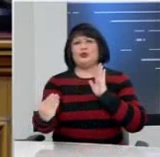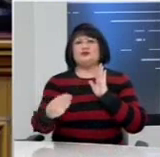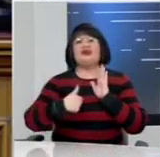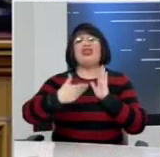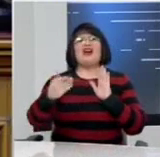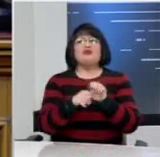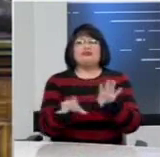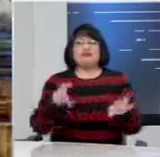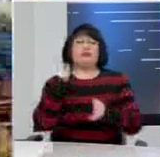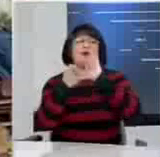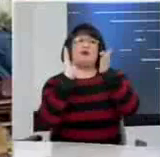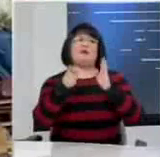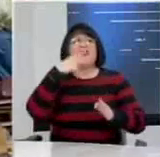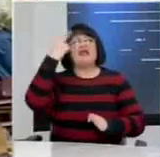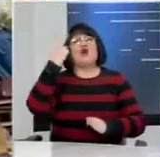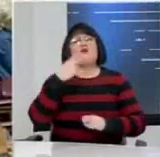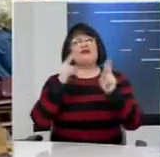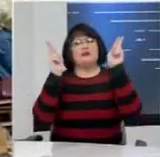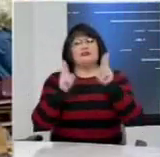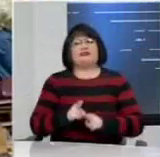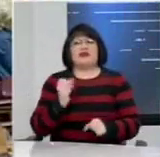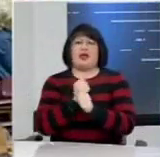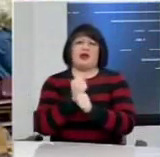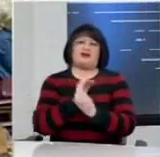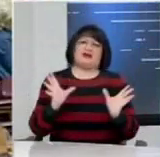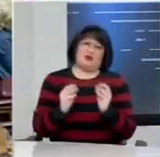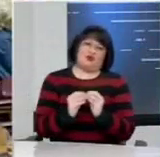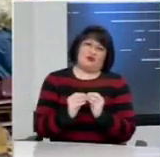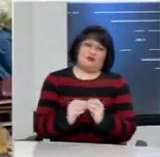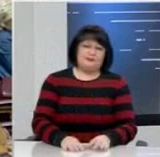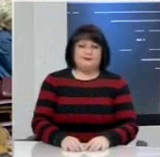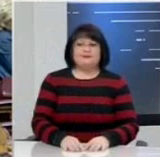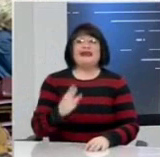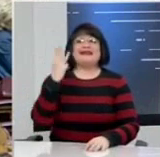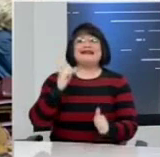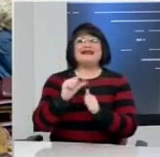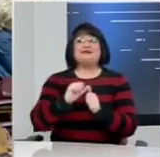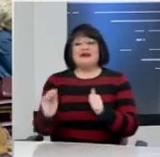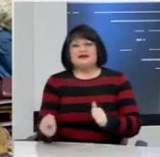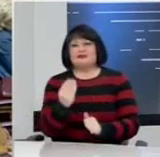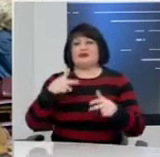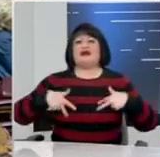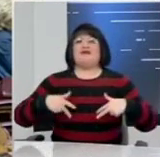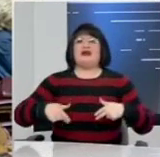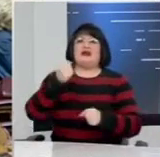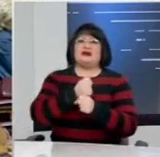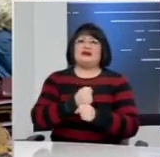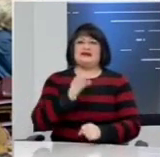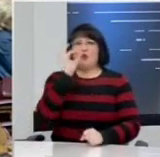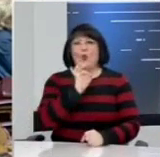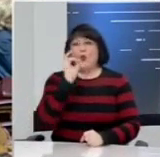που θα ακολουθήσει. Γι' αυτό και δεν είναι τυχαίο ότι 3 μόλις μήνες μετά την εκλογή της Νέας Δημοκρατίας, ο